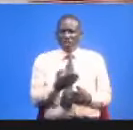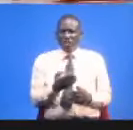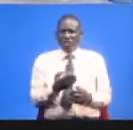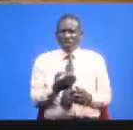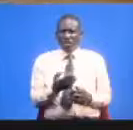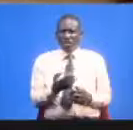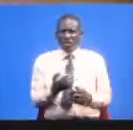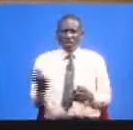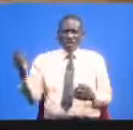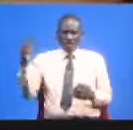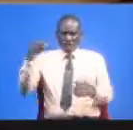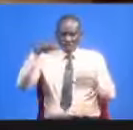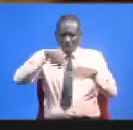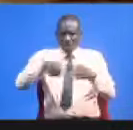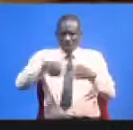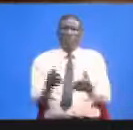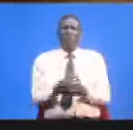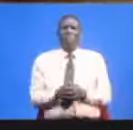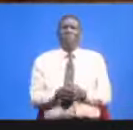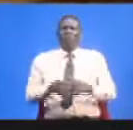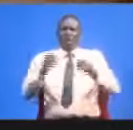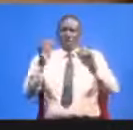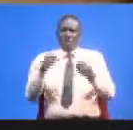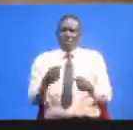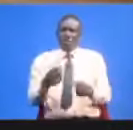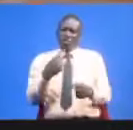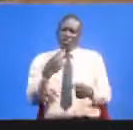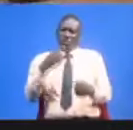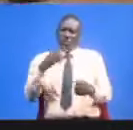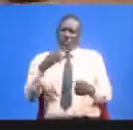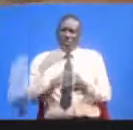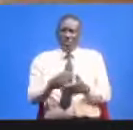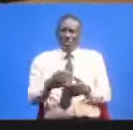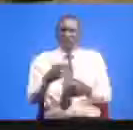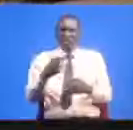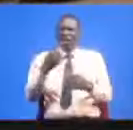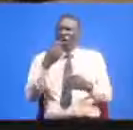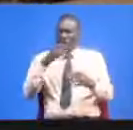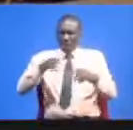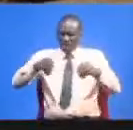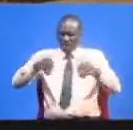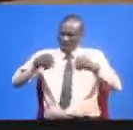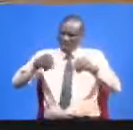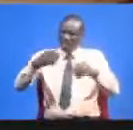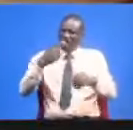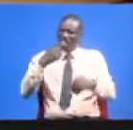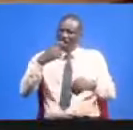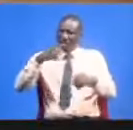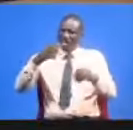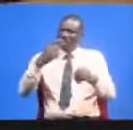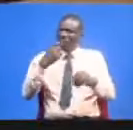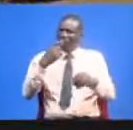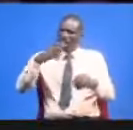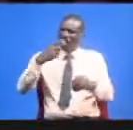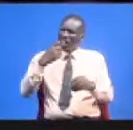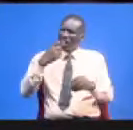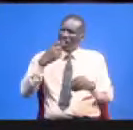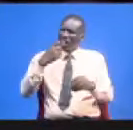They didn't allow anyone to work here. Licha ya kutajwa kuwa mchele mweupe, rangi yake ya kahawia,